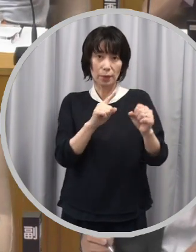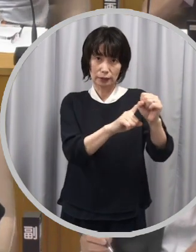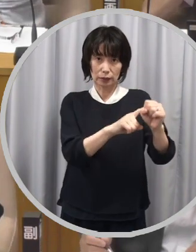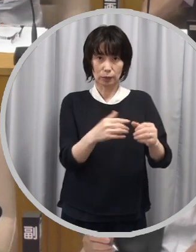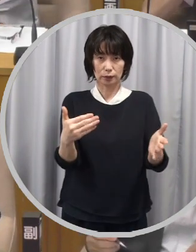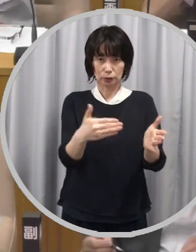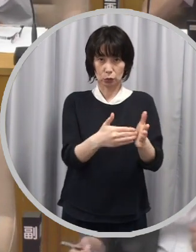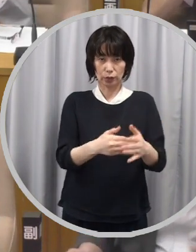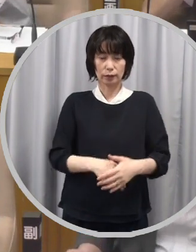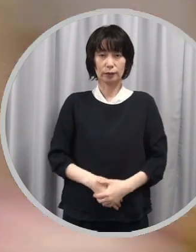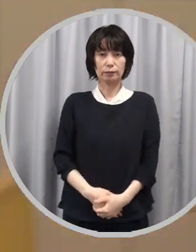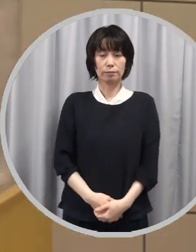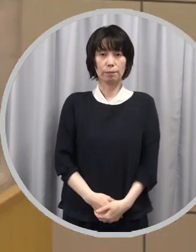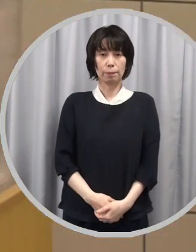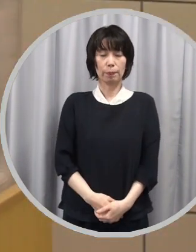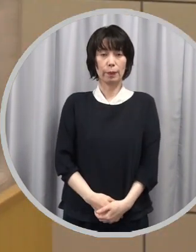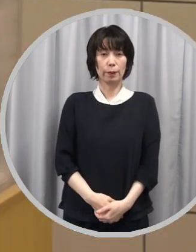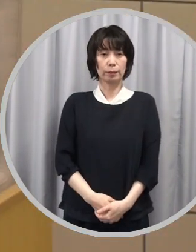ります。